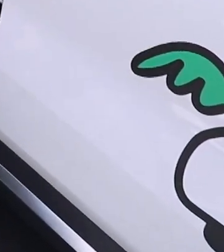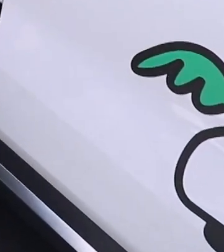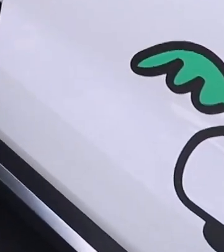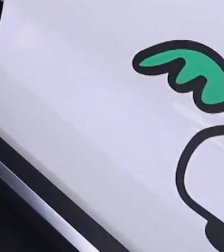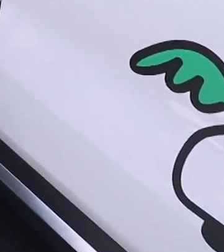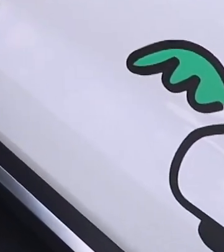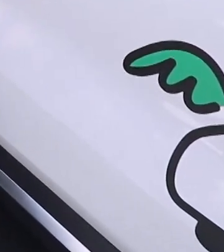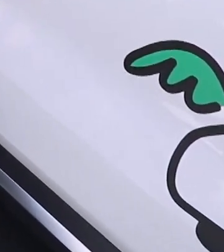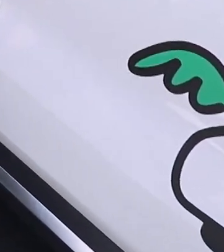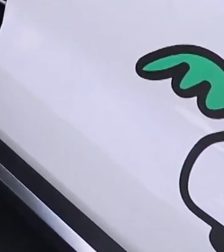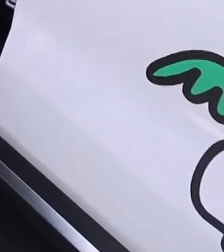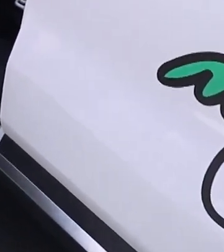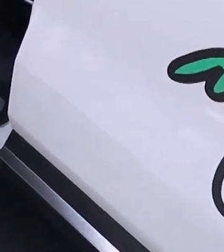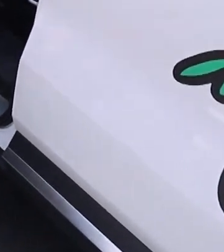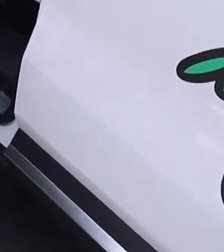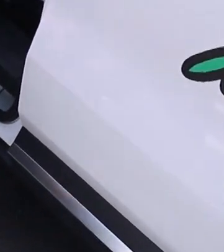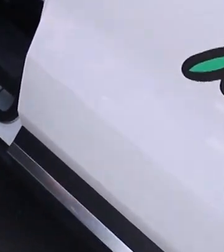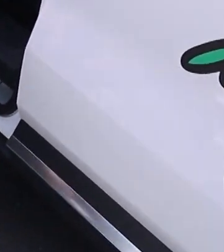조심해.